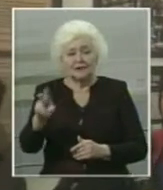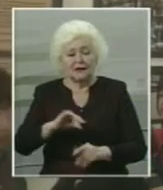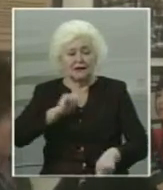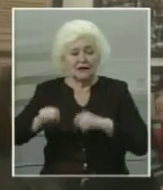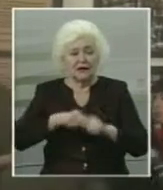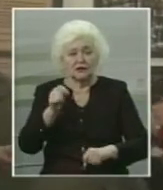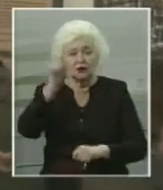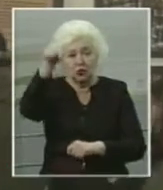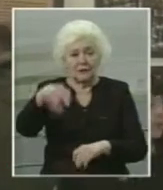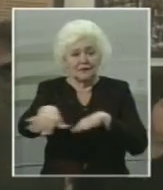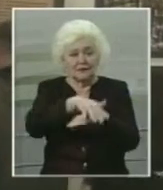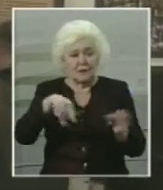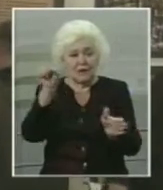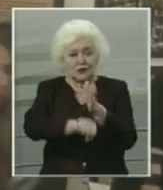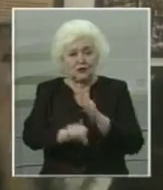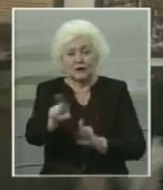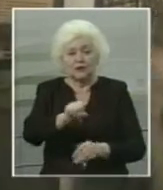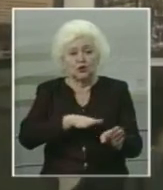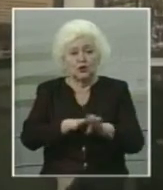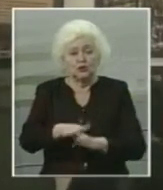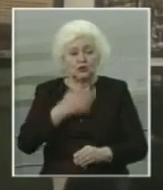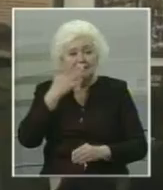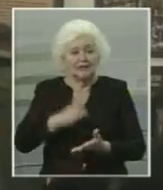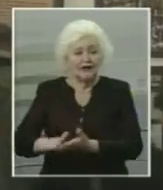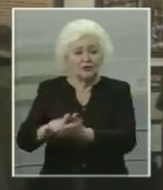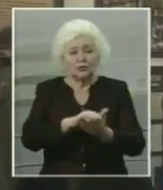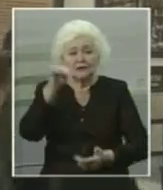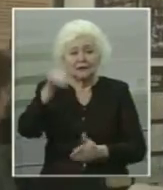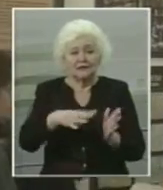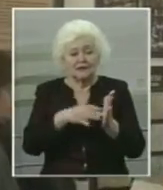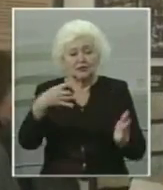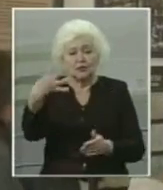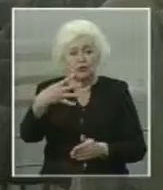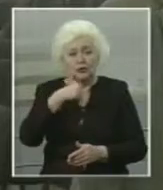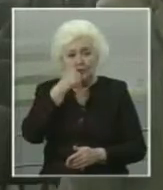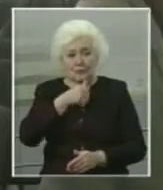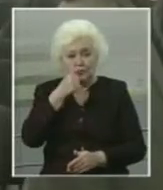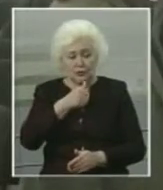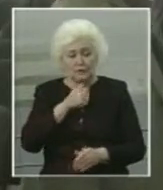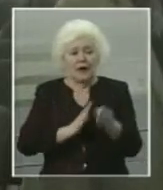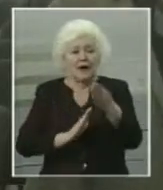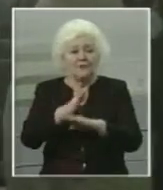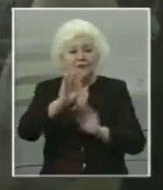– це назва того масового вбивства, що зчинив Радянський Союз у 1940